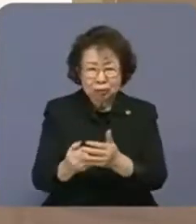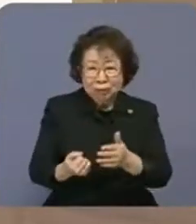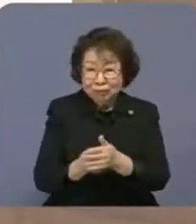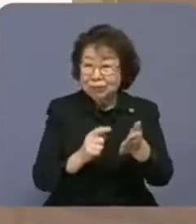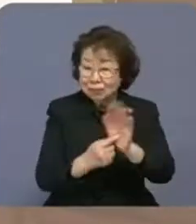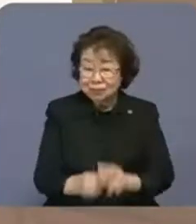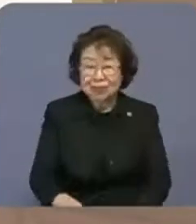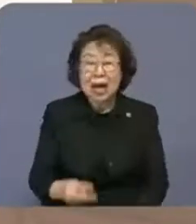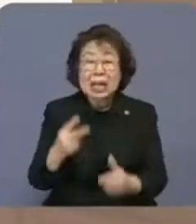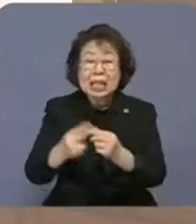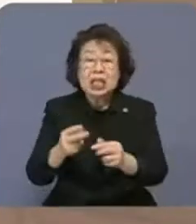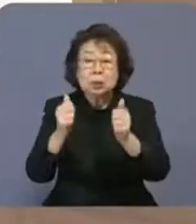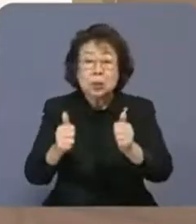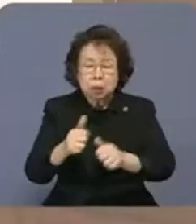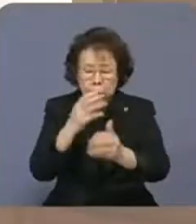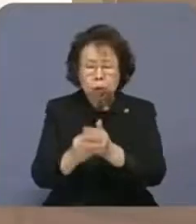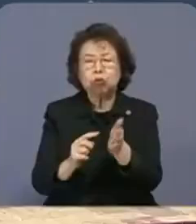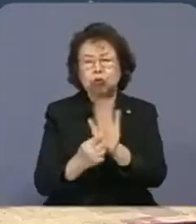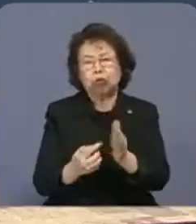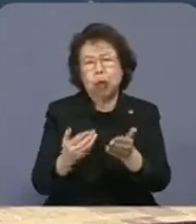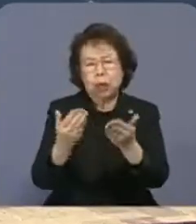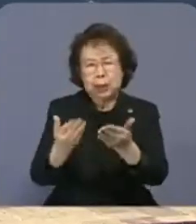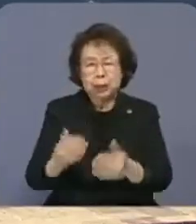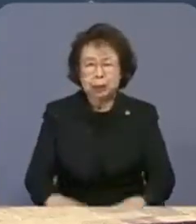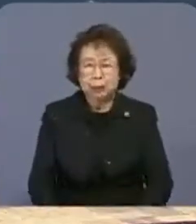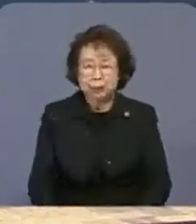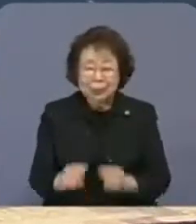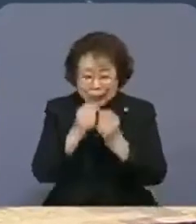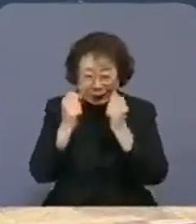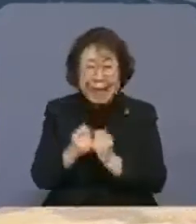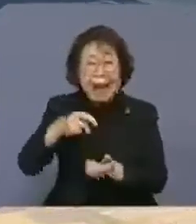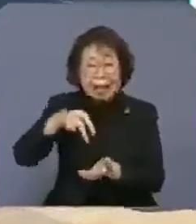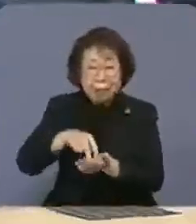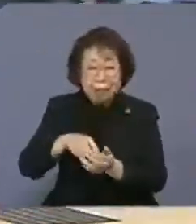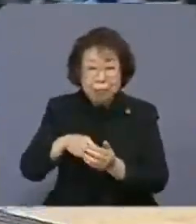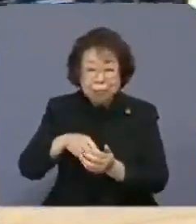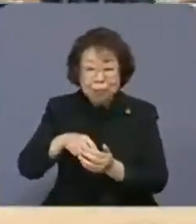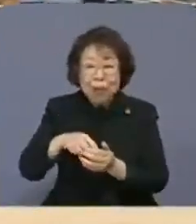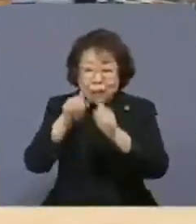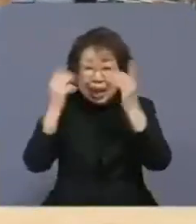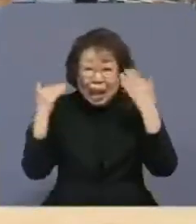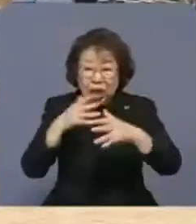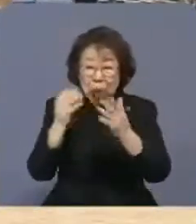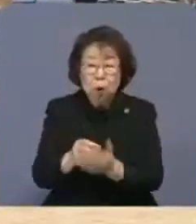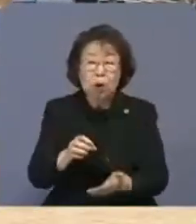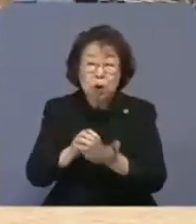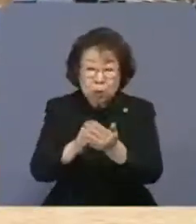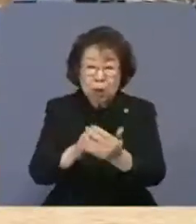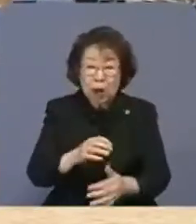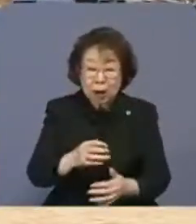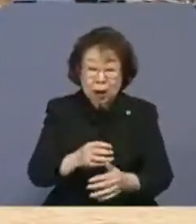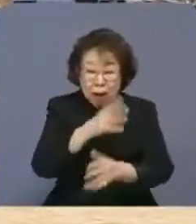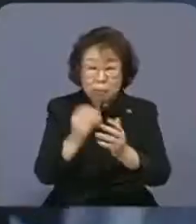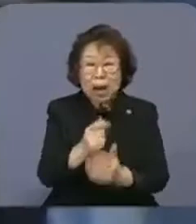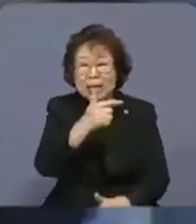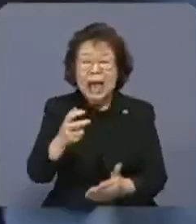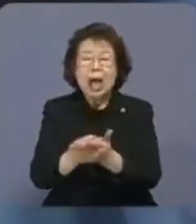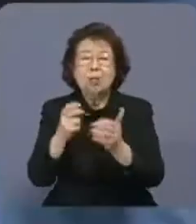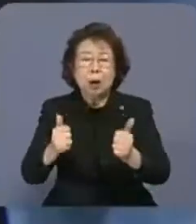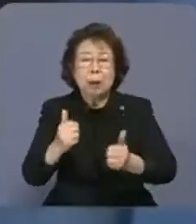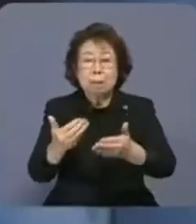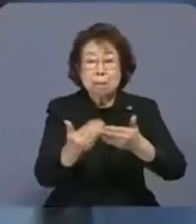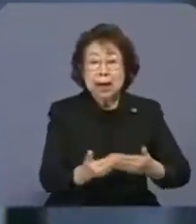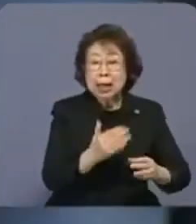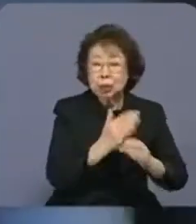2심 판결이 확정되었습니다 사립 뜰의 상대로 교직원들이 집단 임금 소송을 제기해 대법원 판결까지